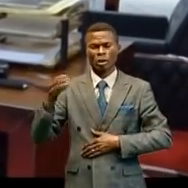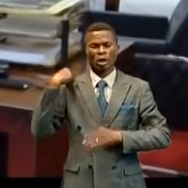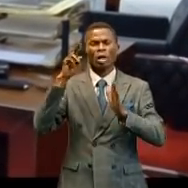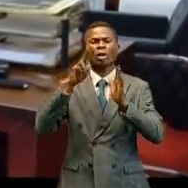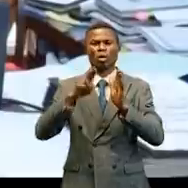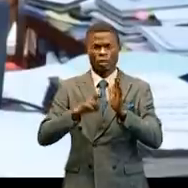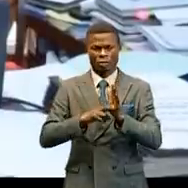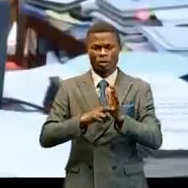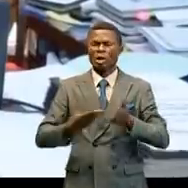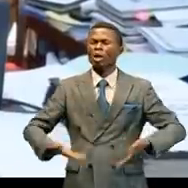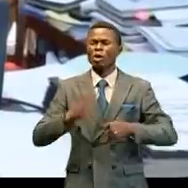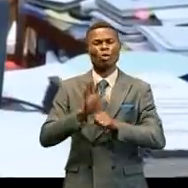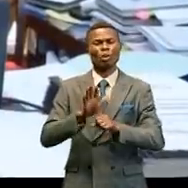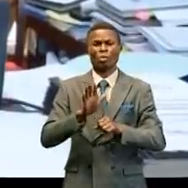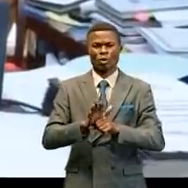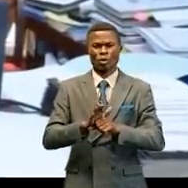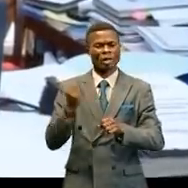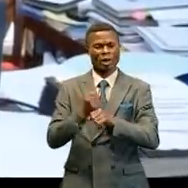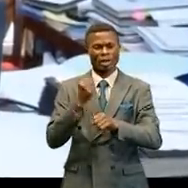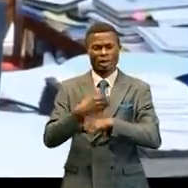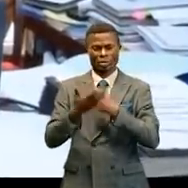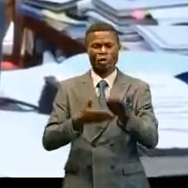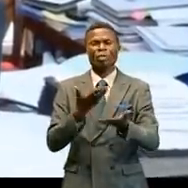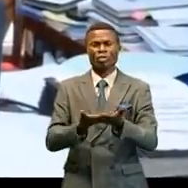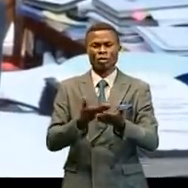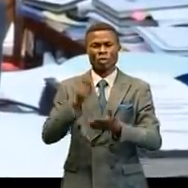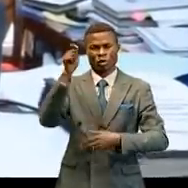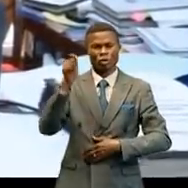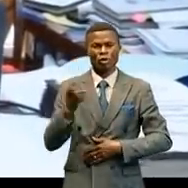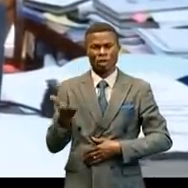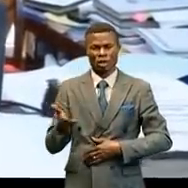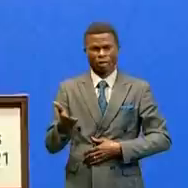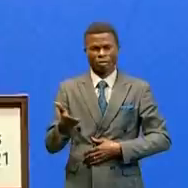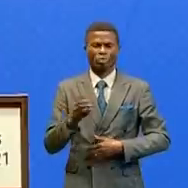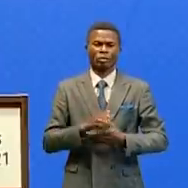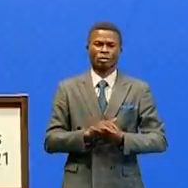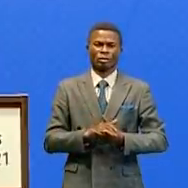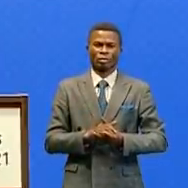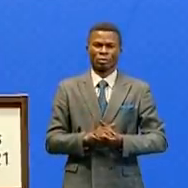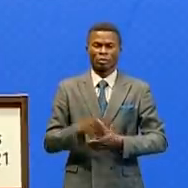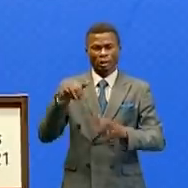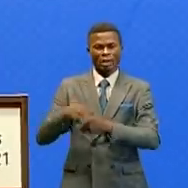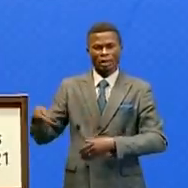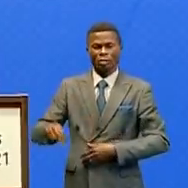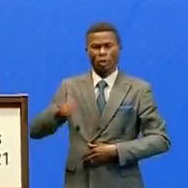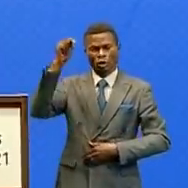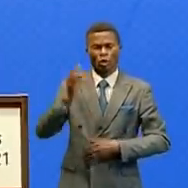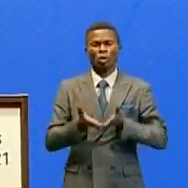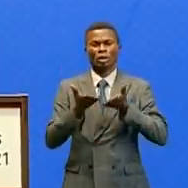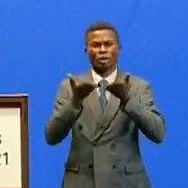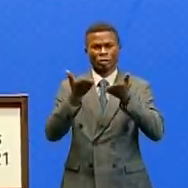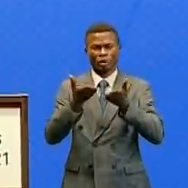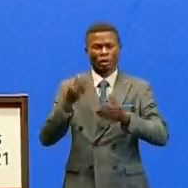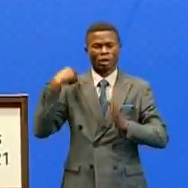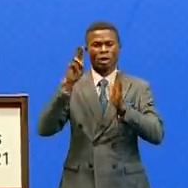gouvernement salue l'âme de ces heureux, de ces vaillants combattants. En province du Nord Kivu,